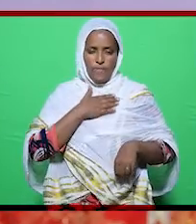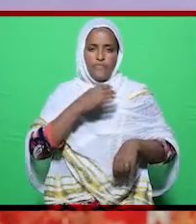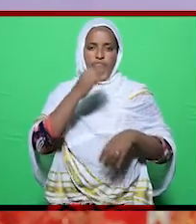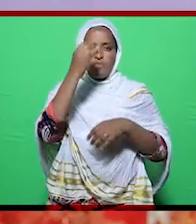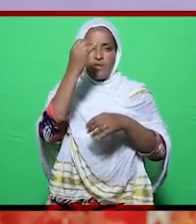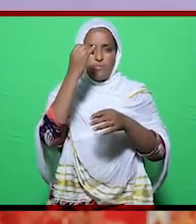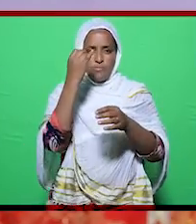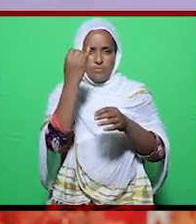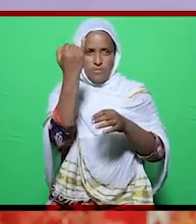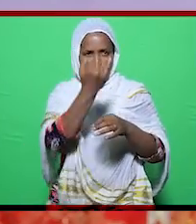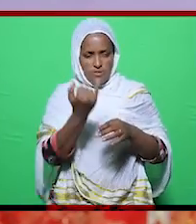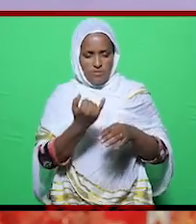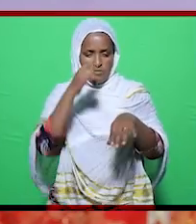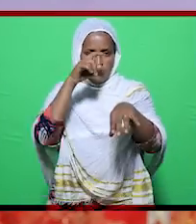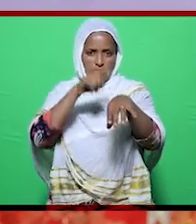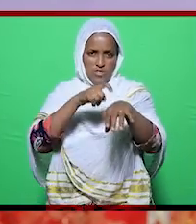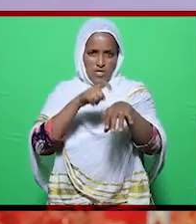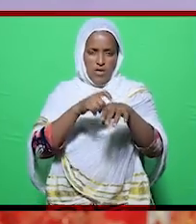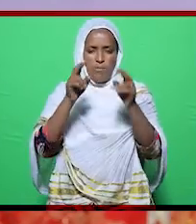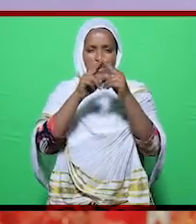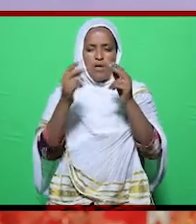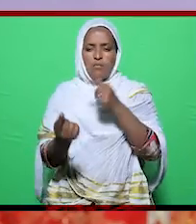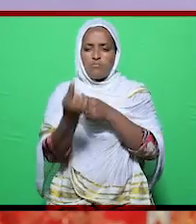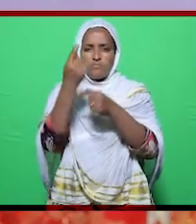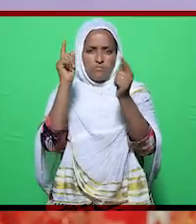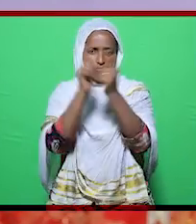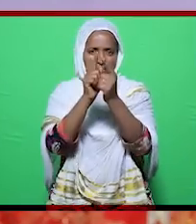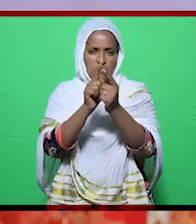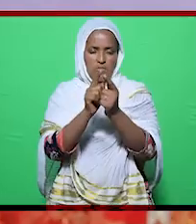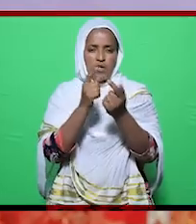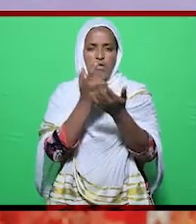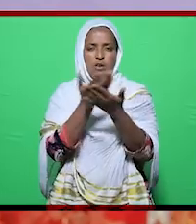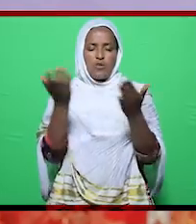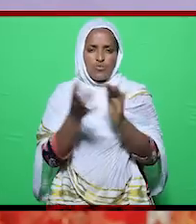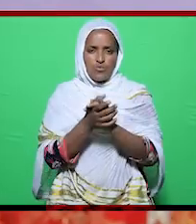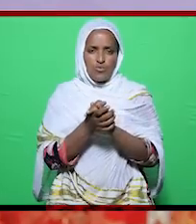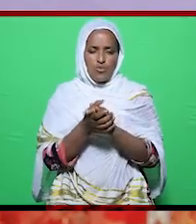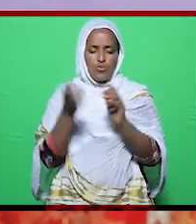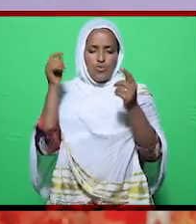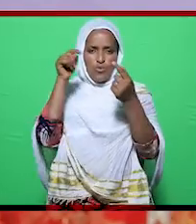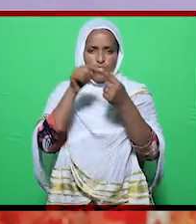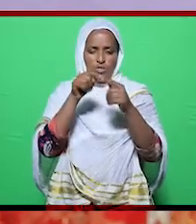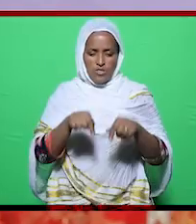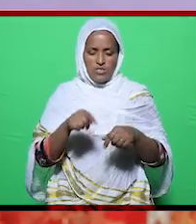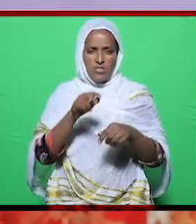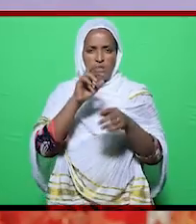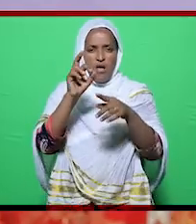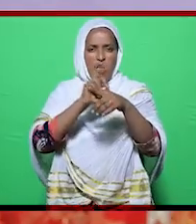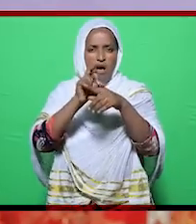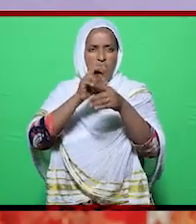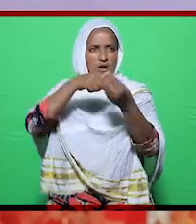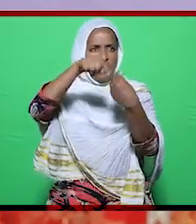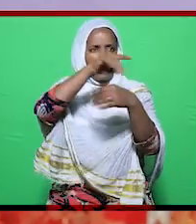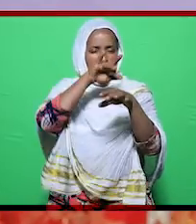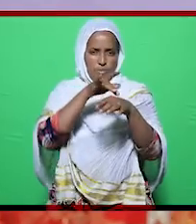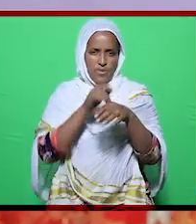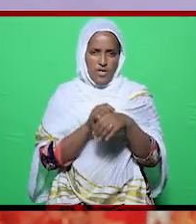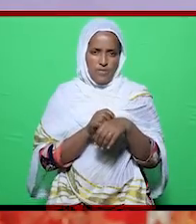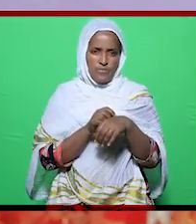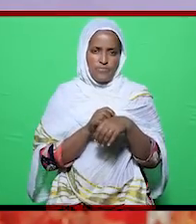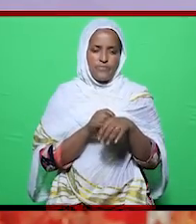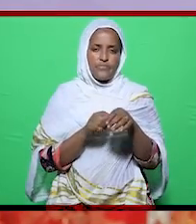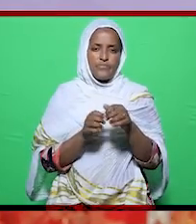በማስረዳት ነገሮችን እንቀርፋለን ሌላው እኔ በመሰራበት ጊዜ በጣም ከገጠሙኝ